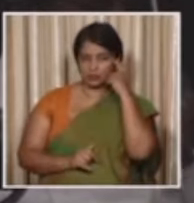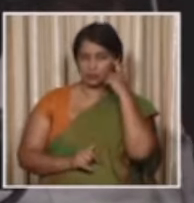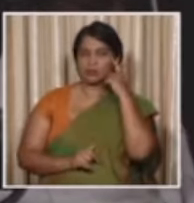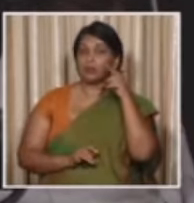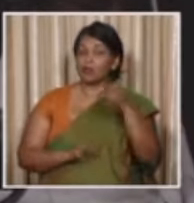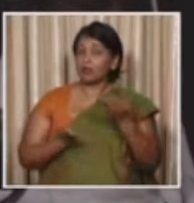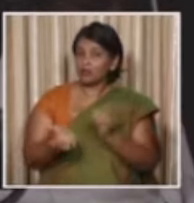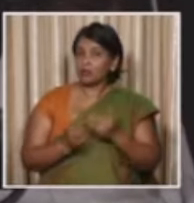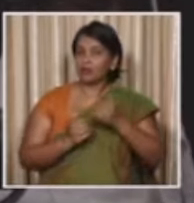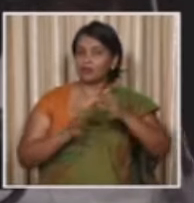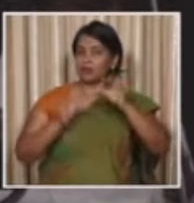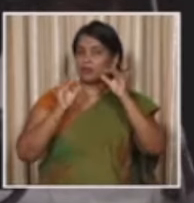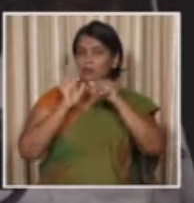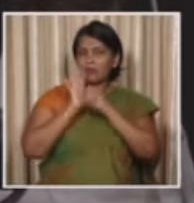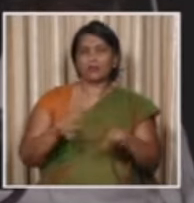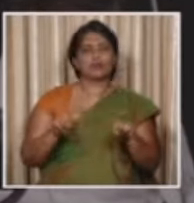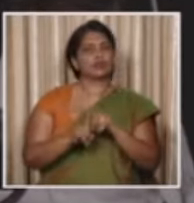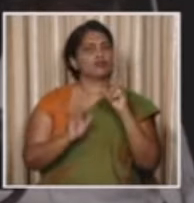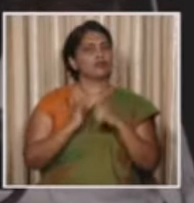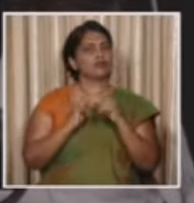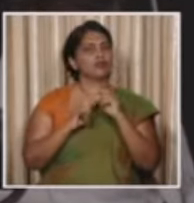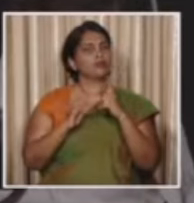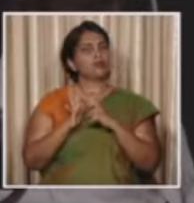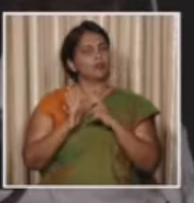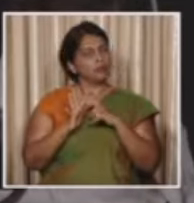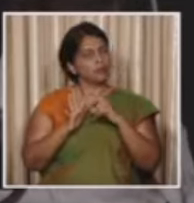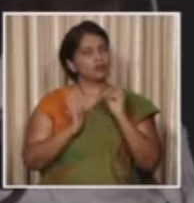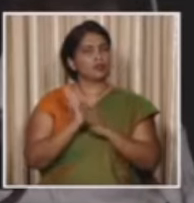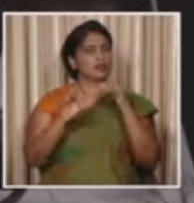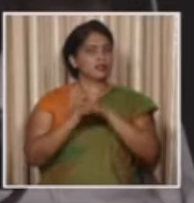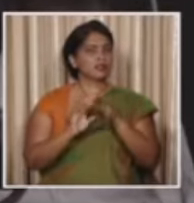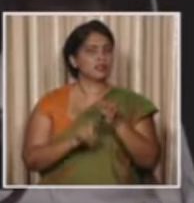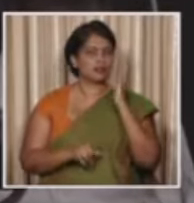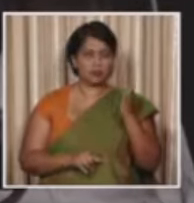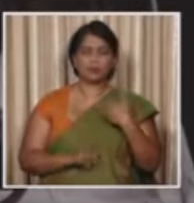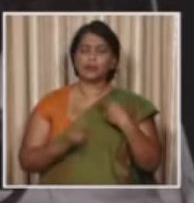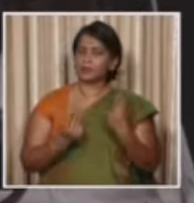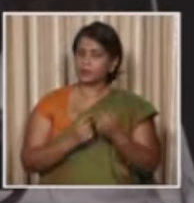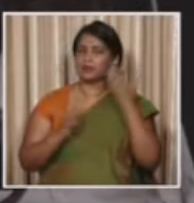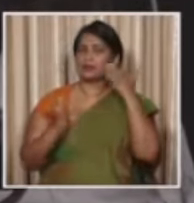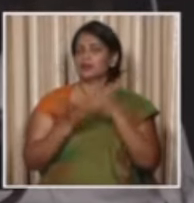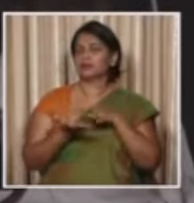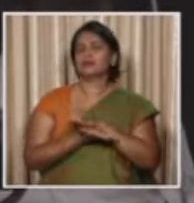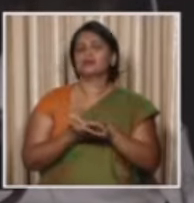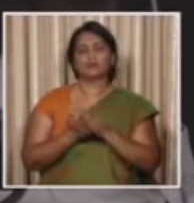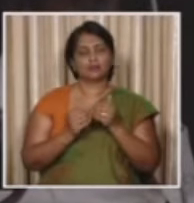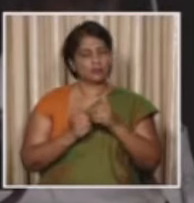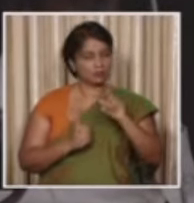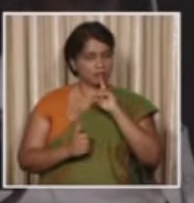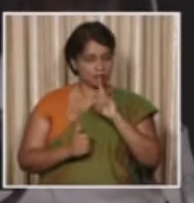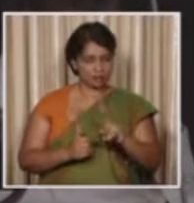දැක්කා. ඒක තවදුරටත් හැල්ලු වීමක් තමයි කෝප් කමිටුවට මේ පත් කරපු සභාපතිවරයා. ඒ නිසා වහාම මේක නිවැරදි කරන්න කියලා මම